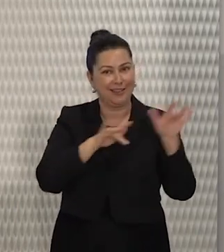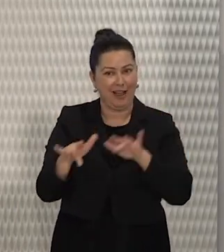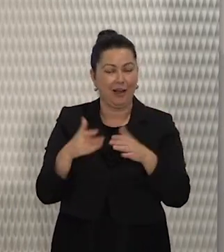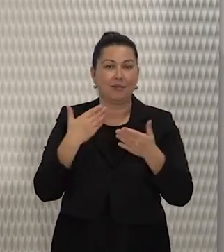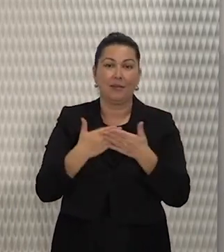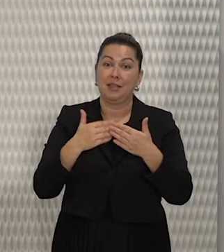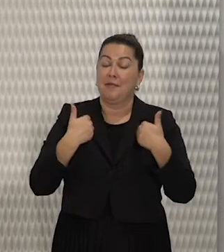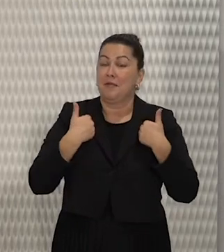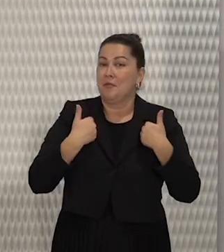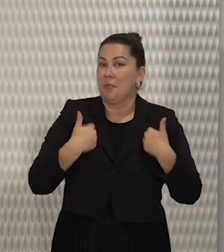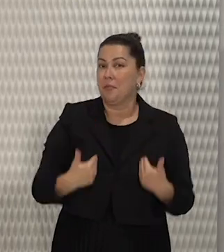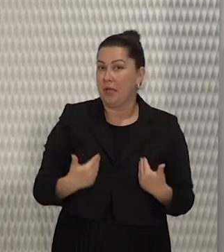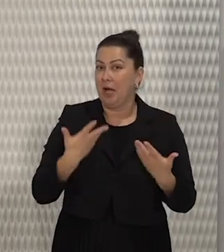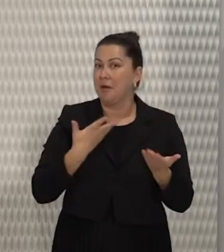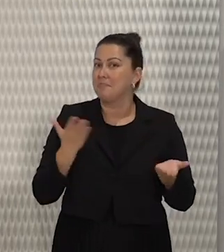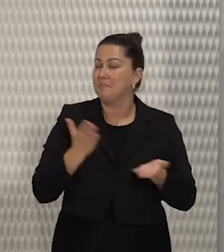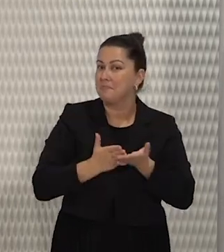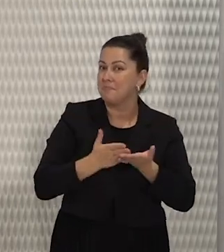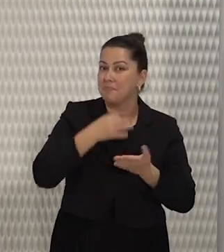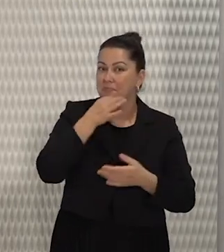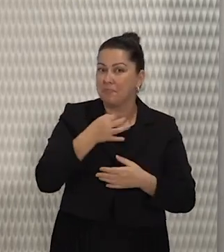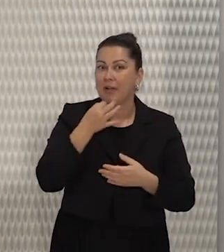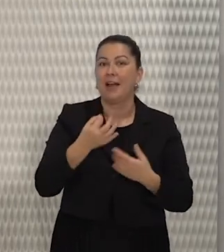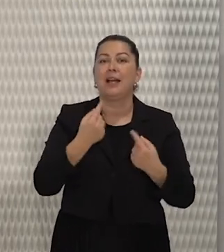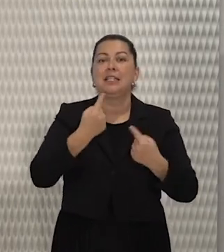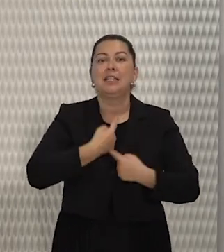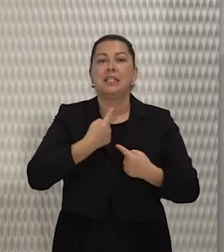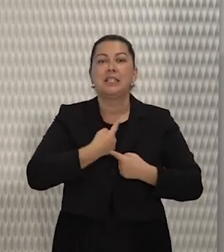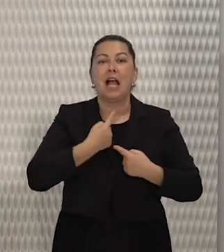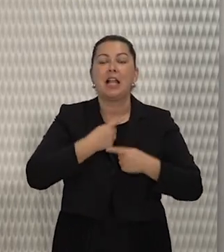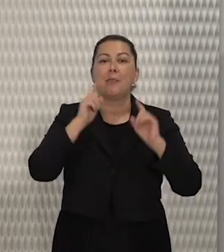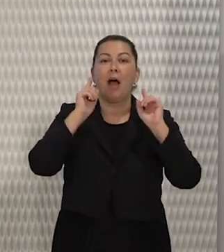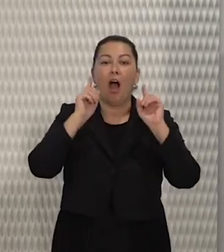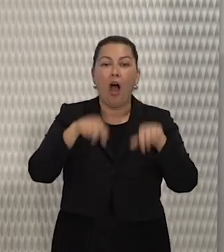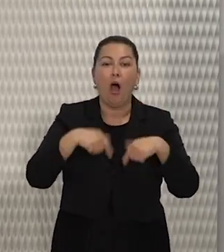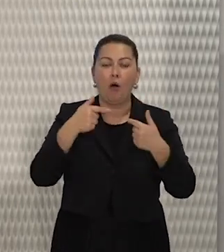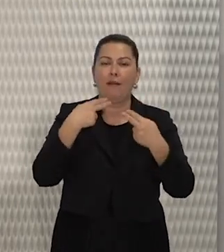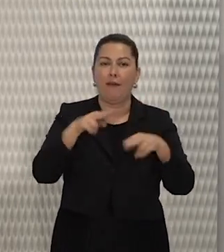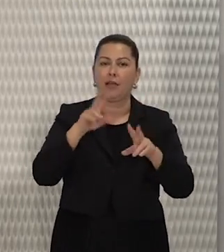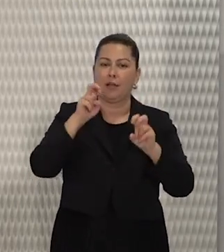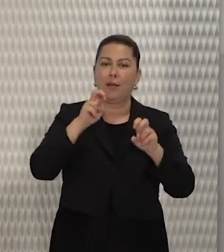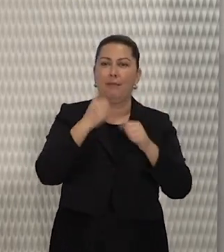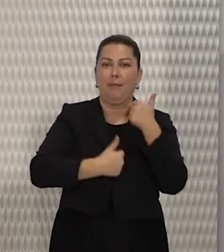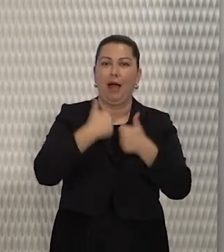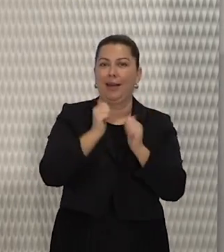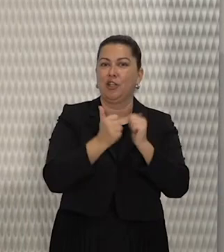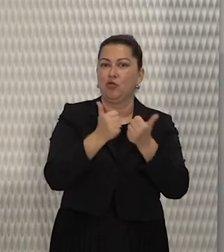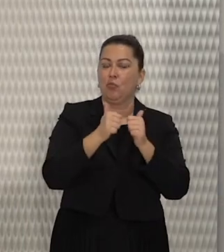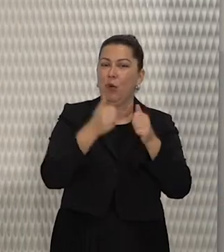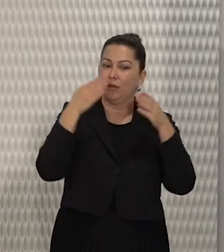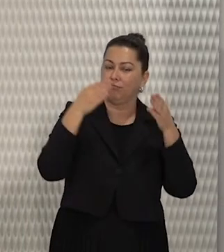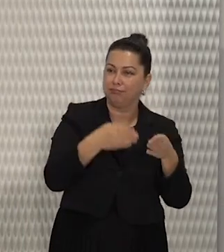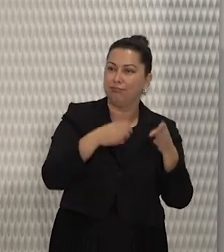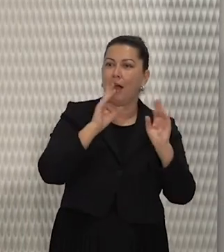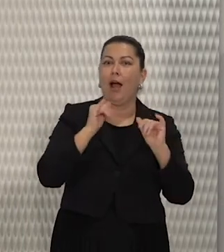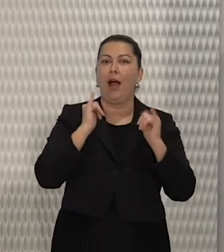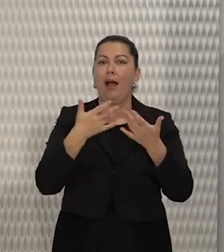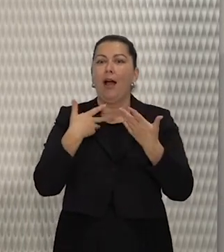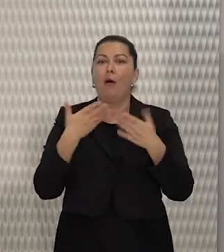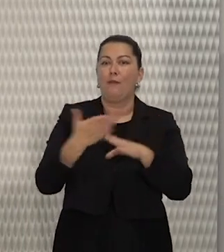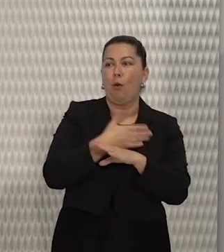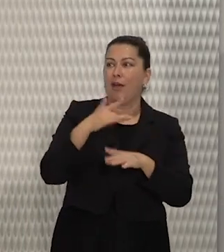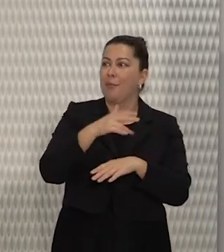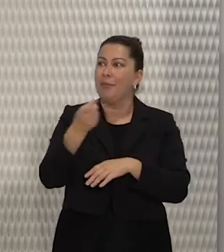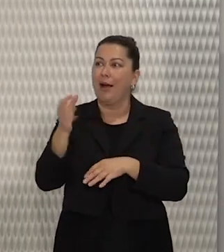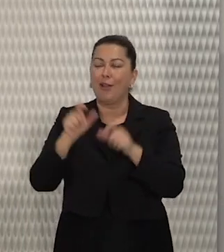das gewesen sein. Ich werde mich dann auch wieder weiterhin um den Rennsport kümmern, weil ich glaube, ich habe schon einige Fragen hier vorher erlebt. Wir